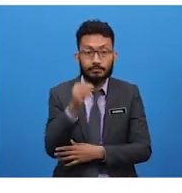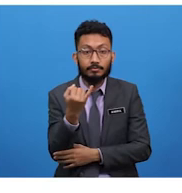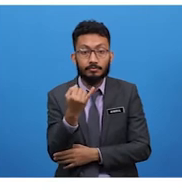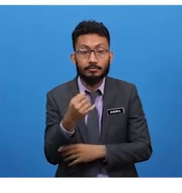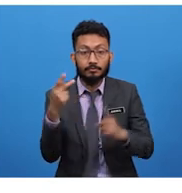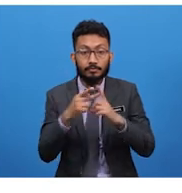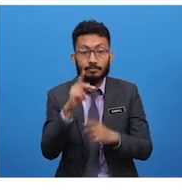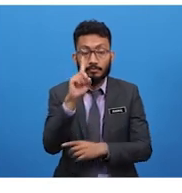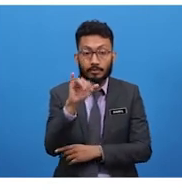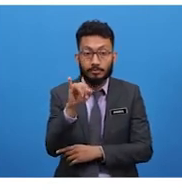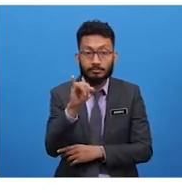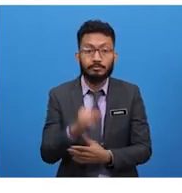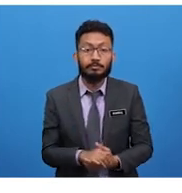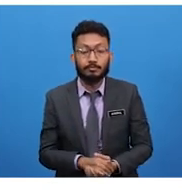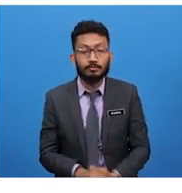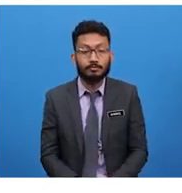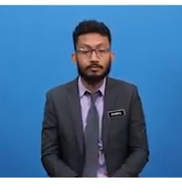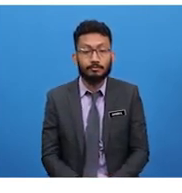I.